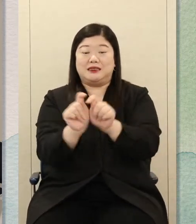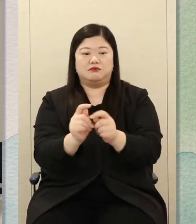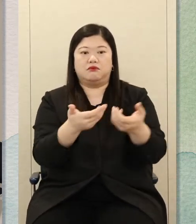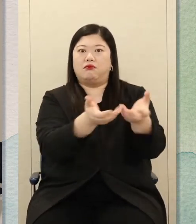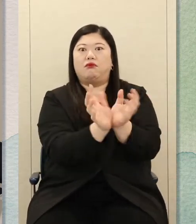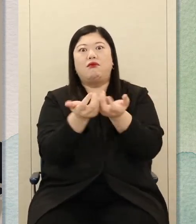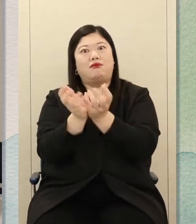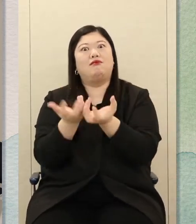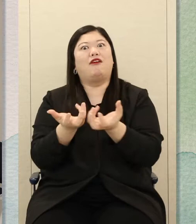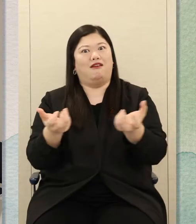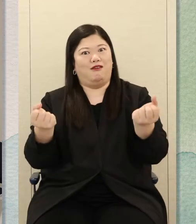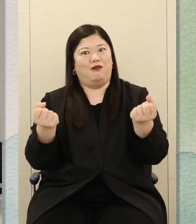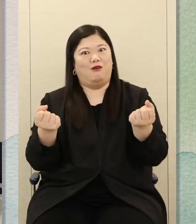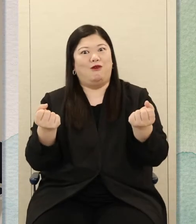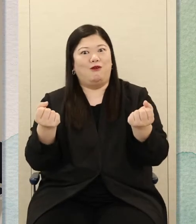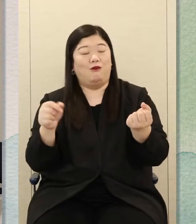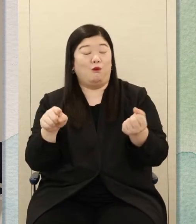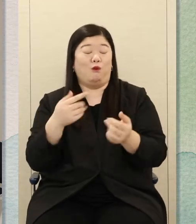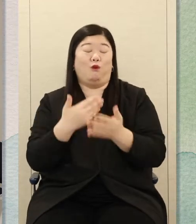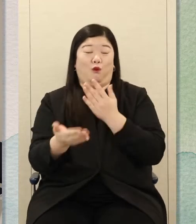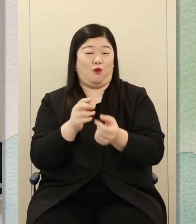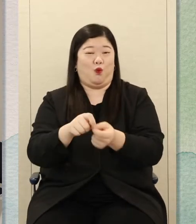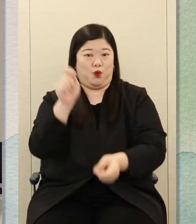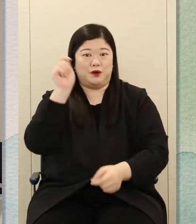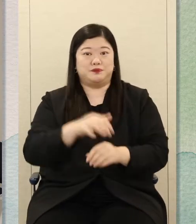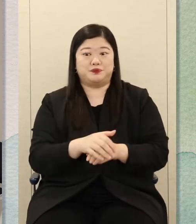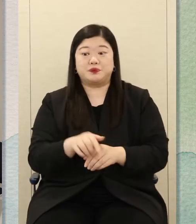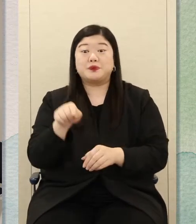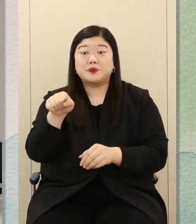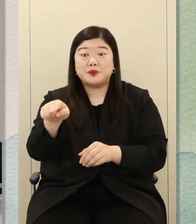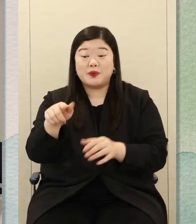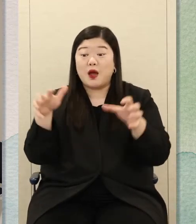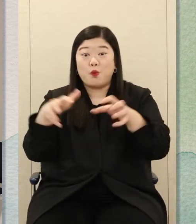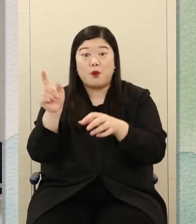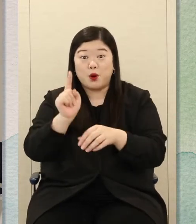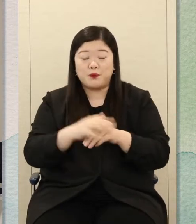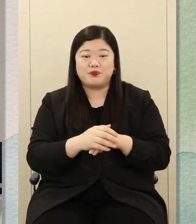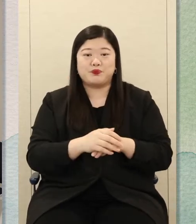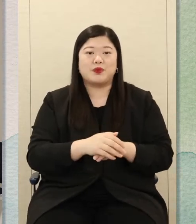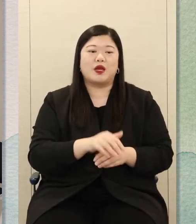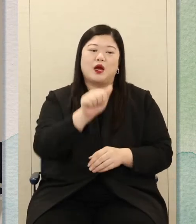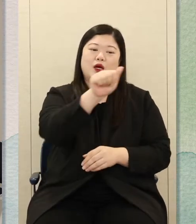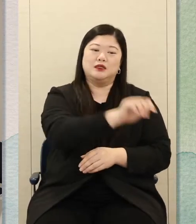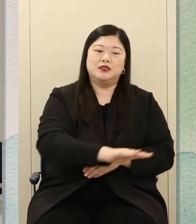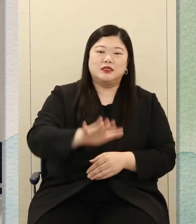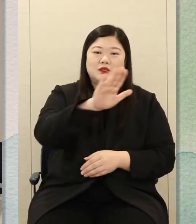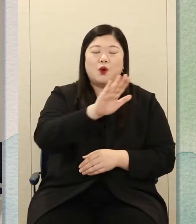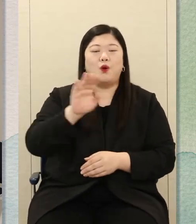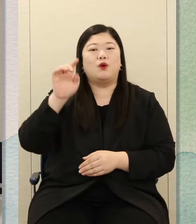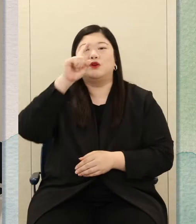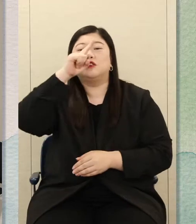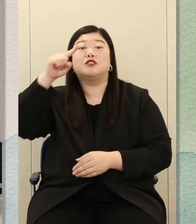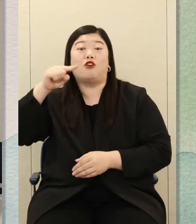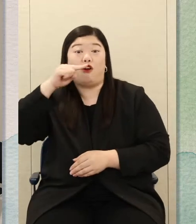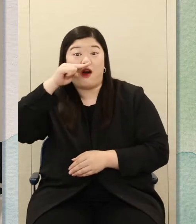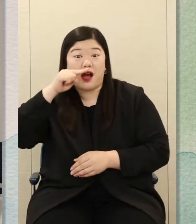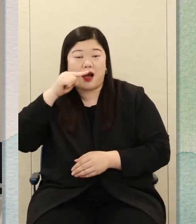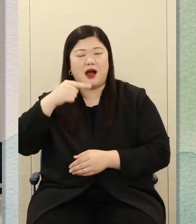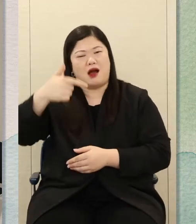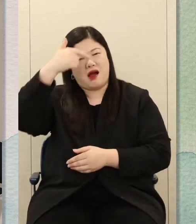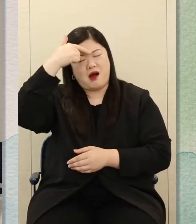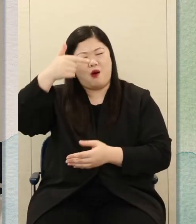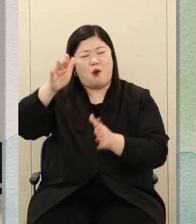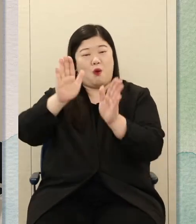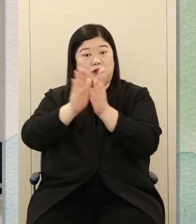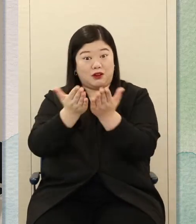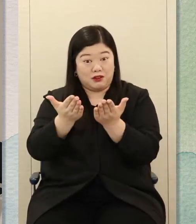거 하셨냐면요. 동서양 고전 100권 읽기 모임 이거를 하고 계세요. 근데 한